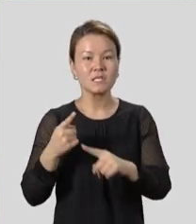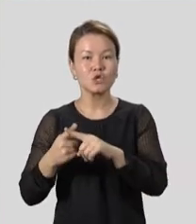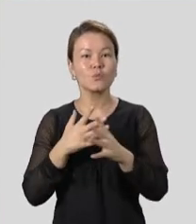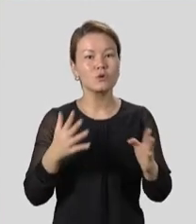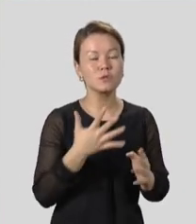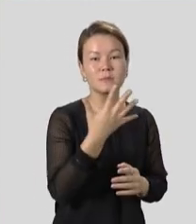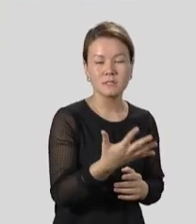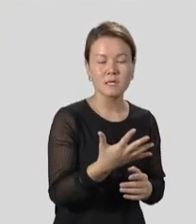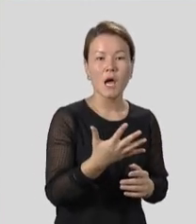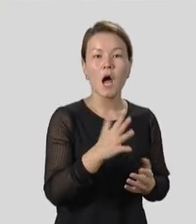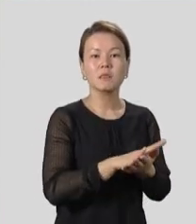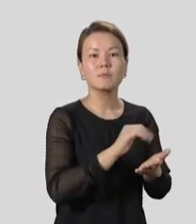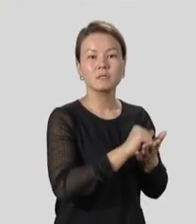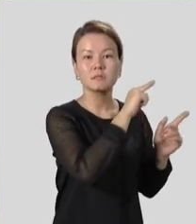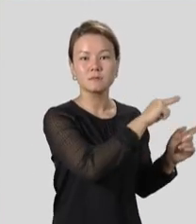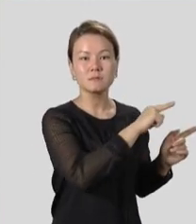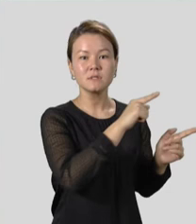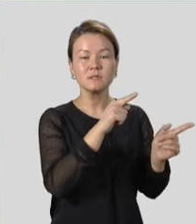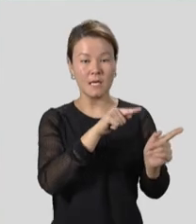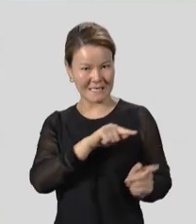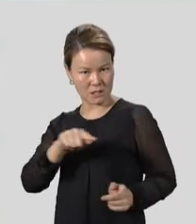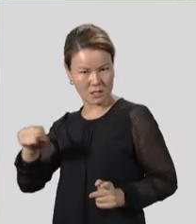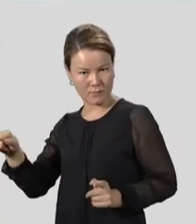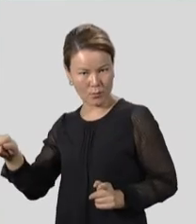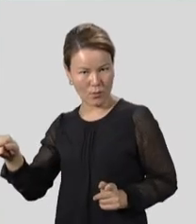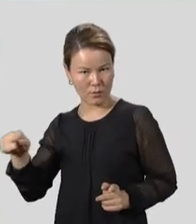5 отобразим на координатной прямой.